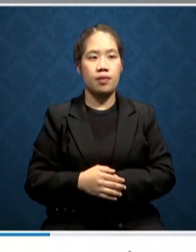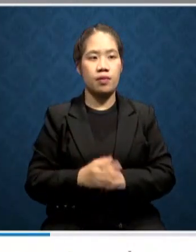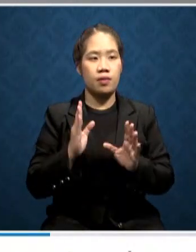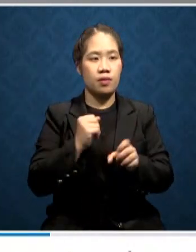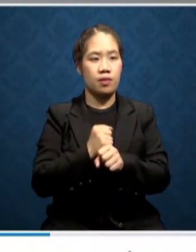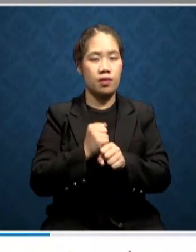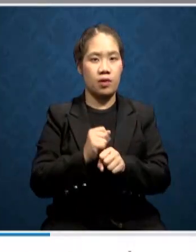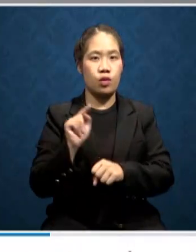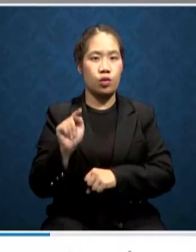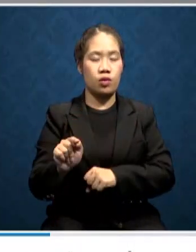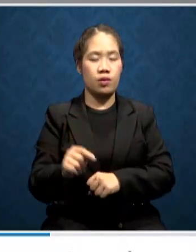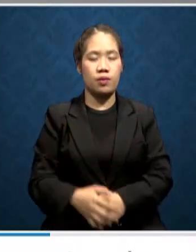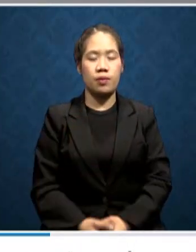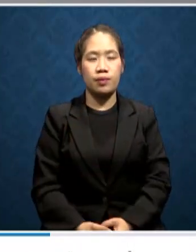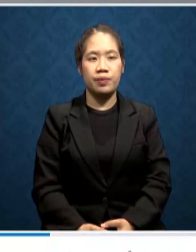ครับ